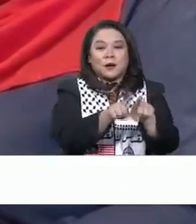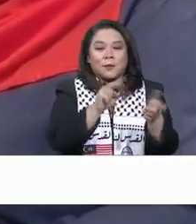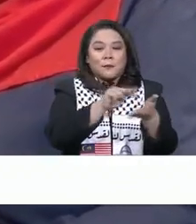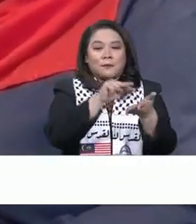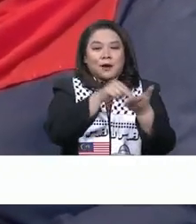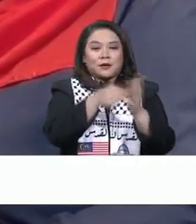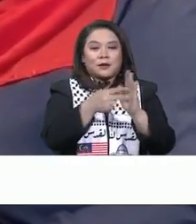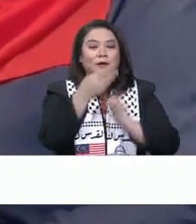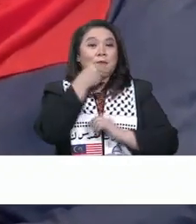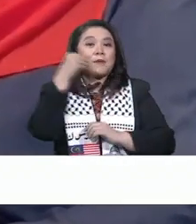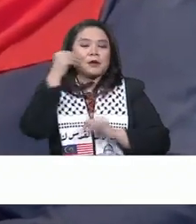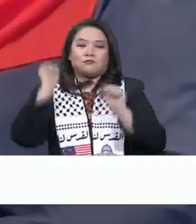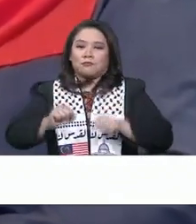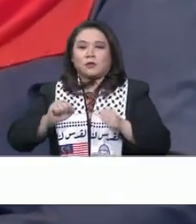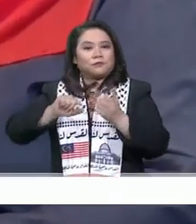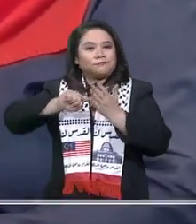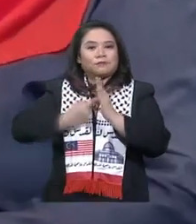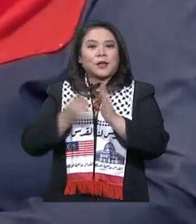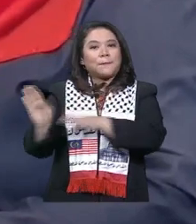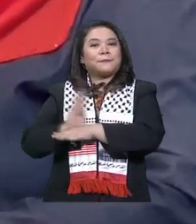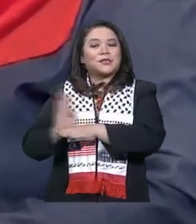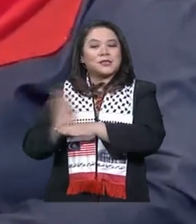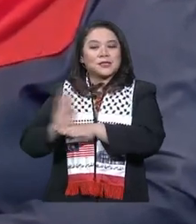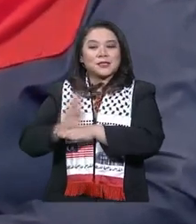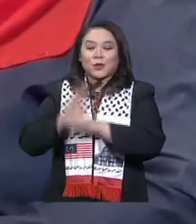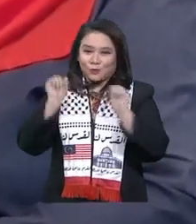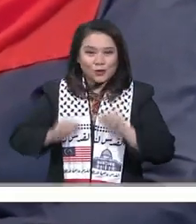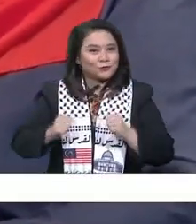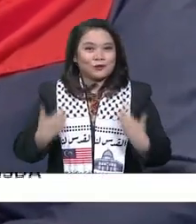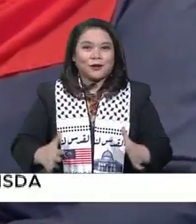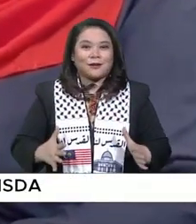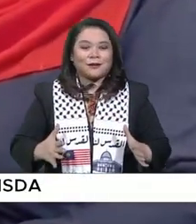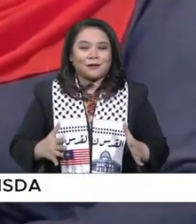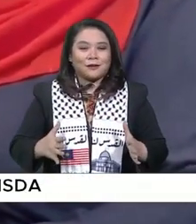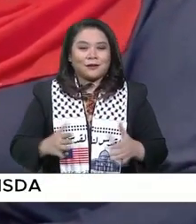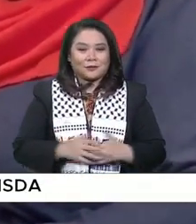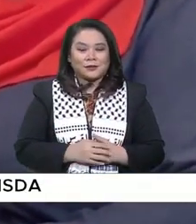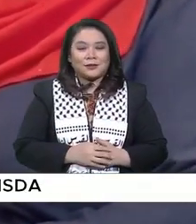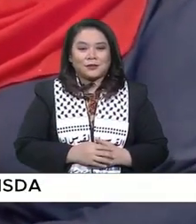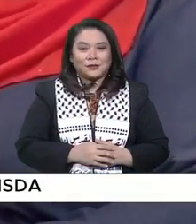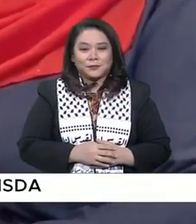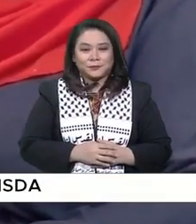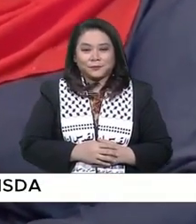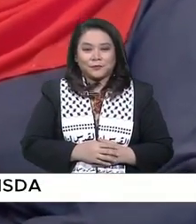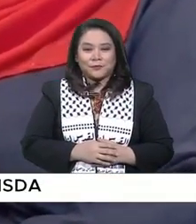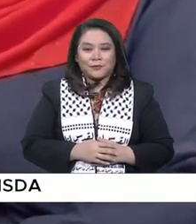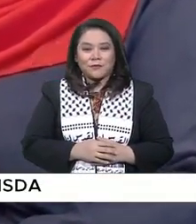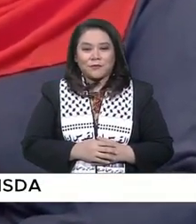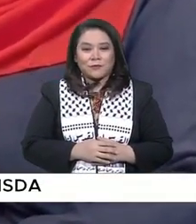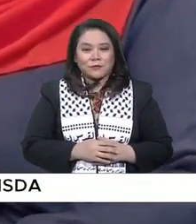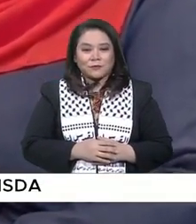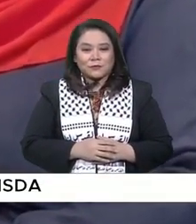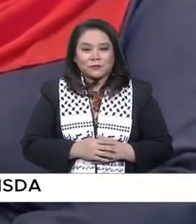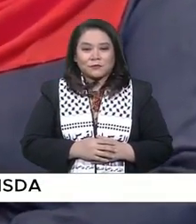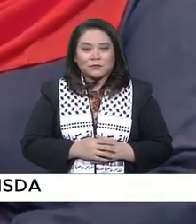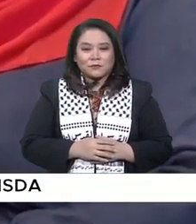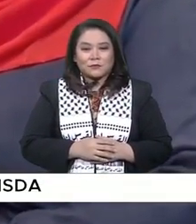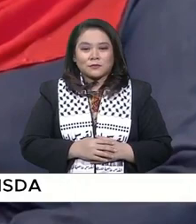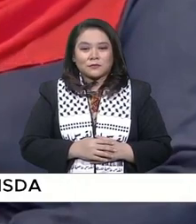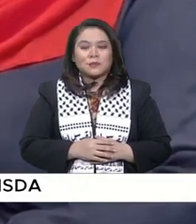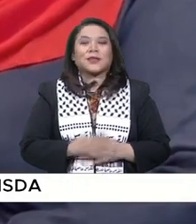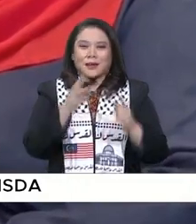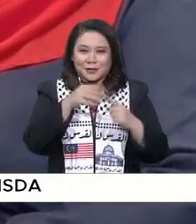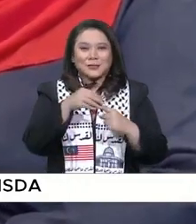balik je kita dah boleh start, yang kita dah boleh start pusingan. Yang itu yang apa ni,